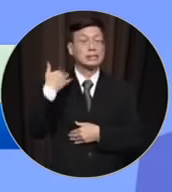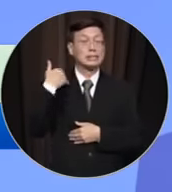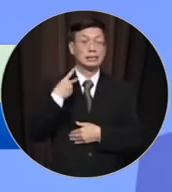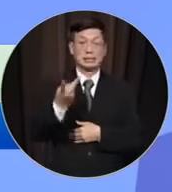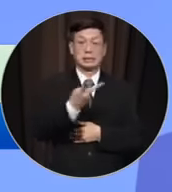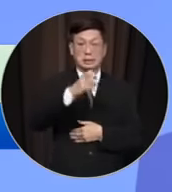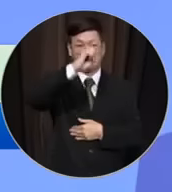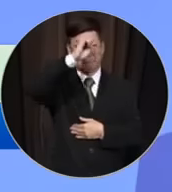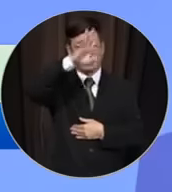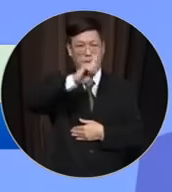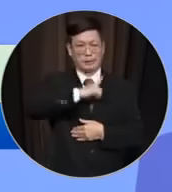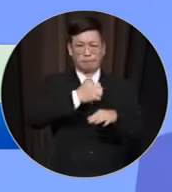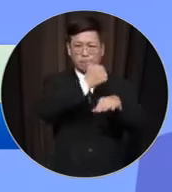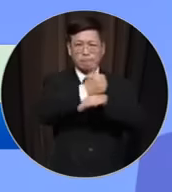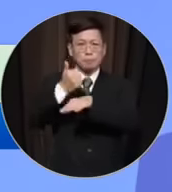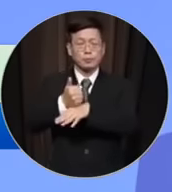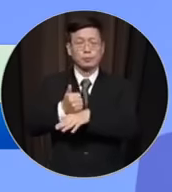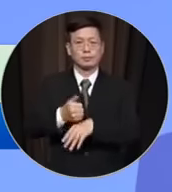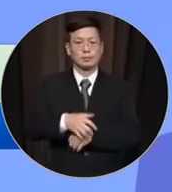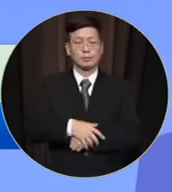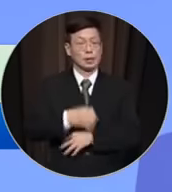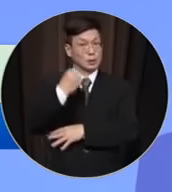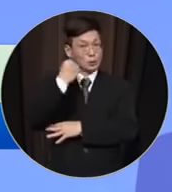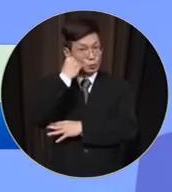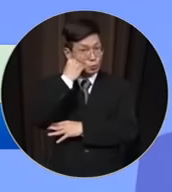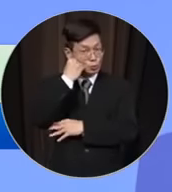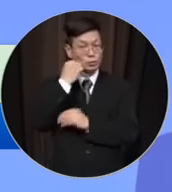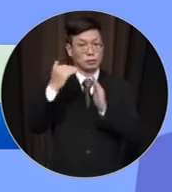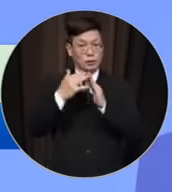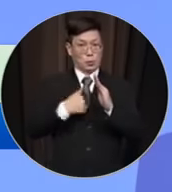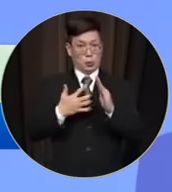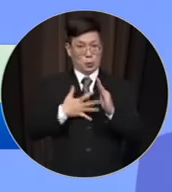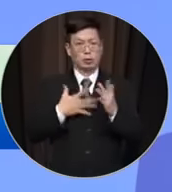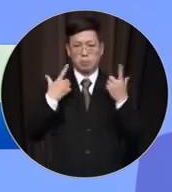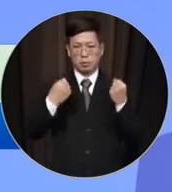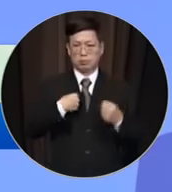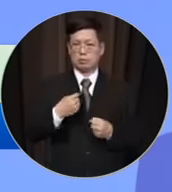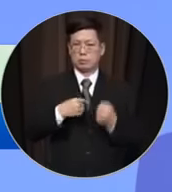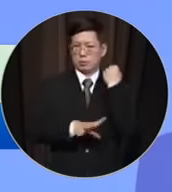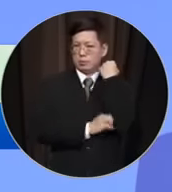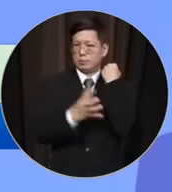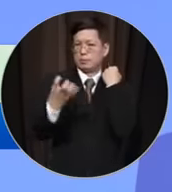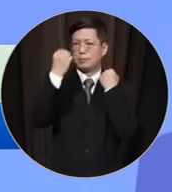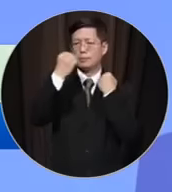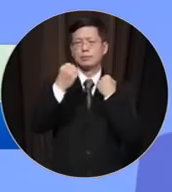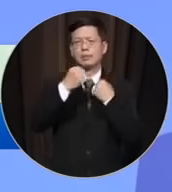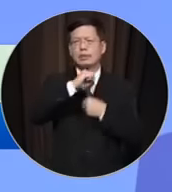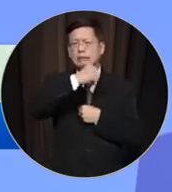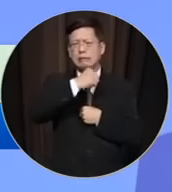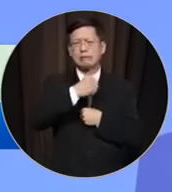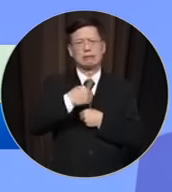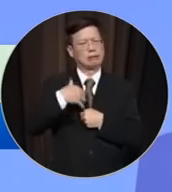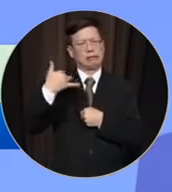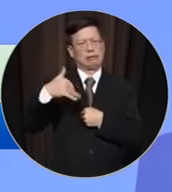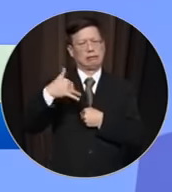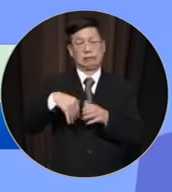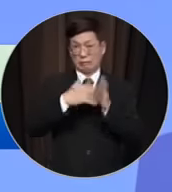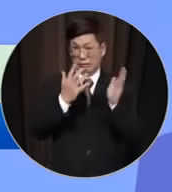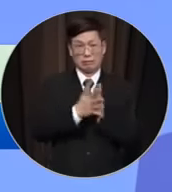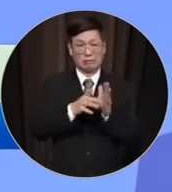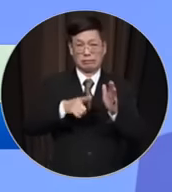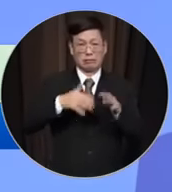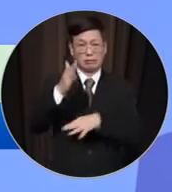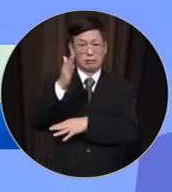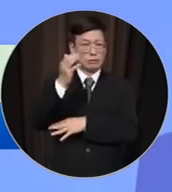党执政，住者有其屋，住的权利也是基本人权。我们台湾从来还没有住宅政